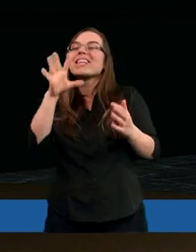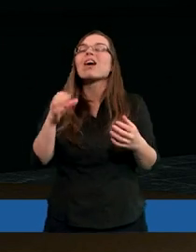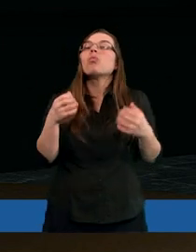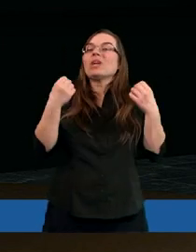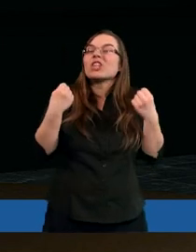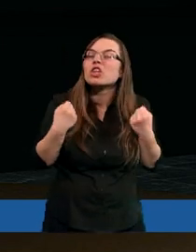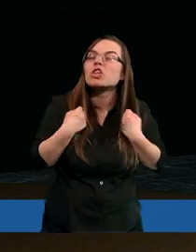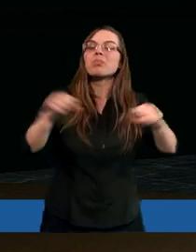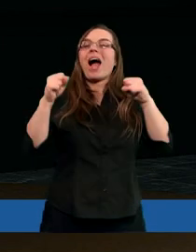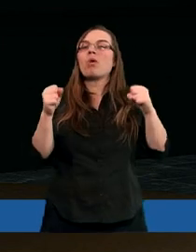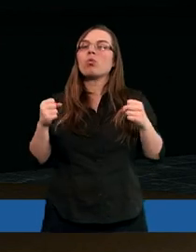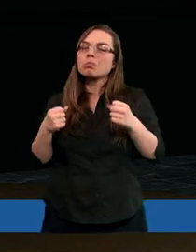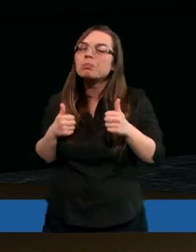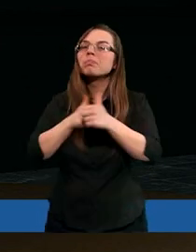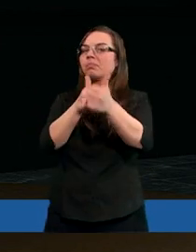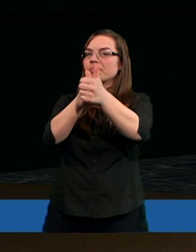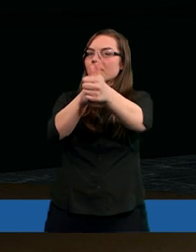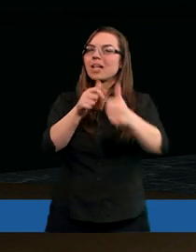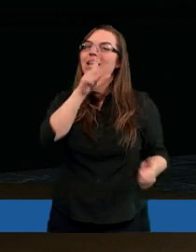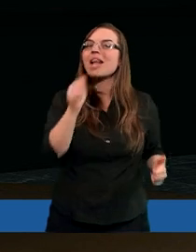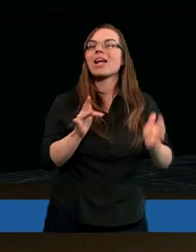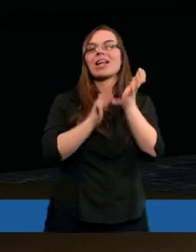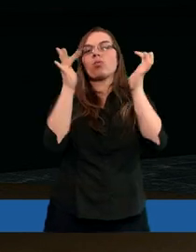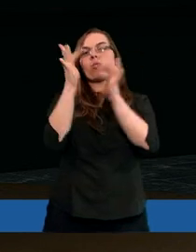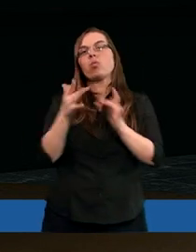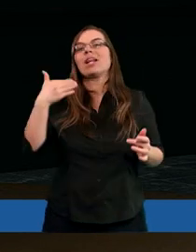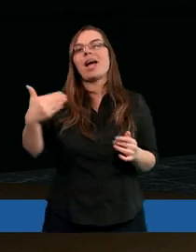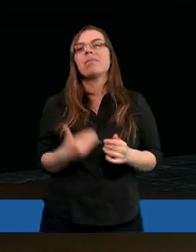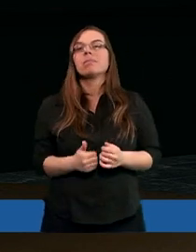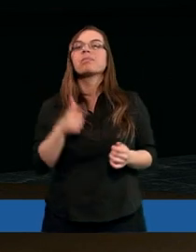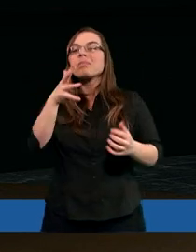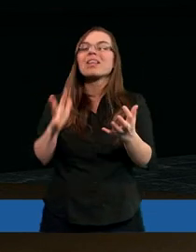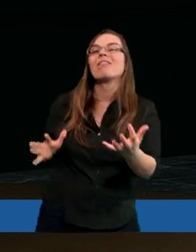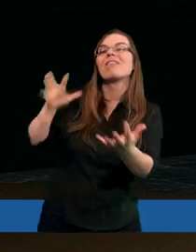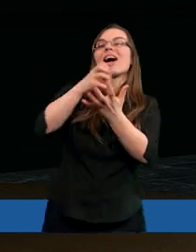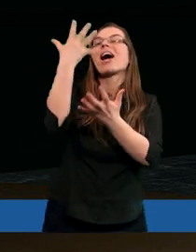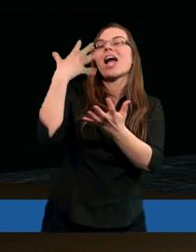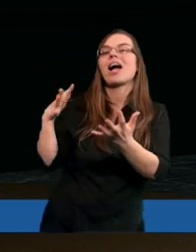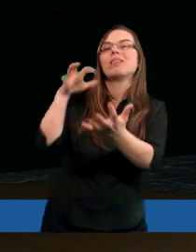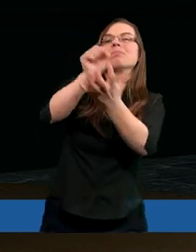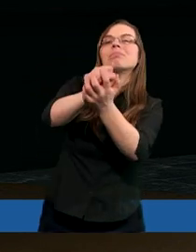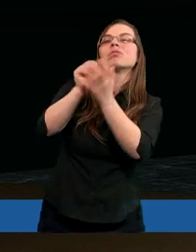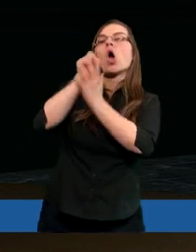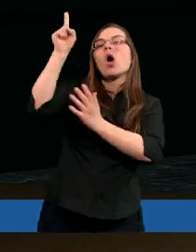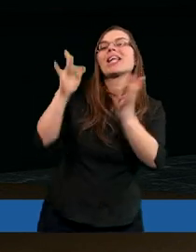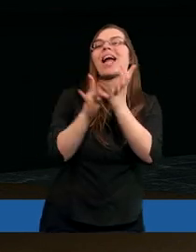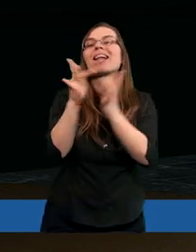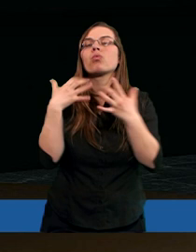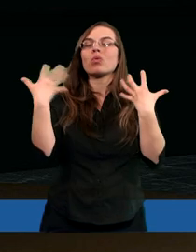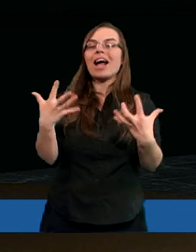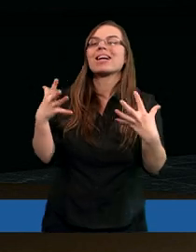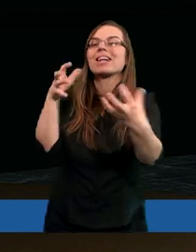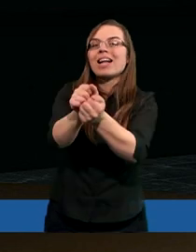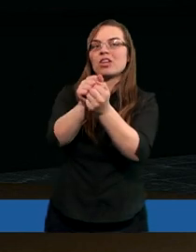śmiałość iść za Jezusem. Albo właśnie wyciąganie ręki do Jezusa. I to też właśnie